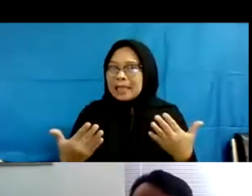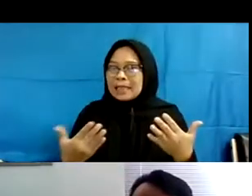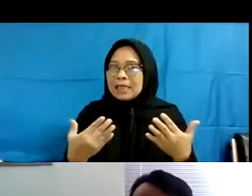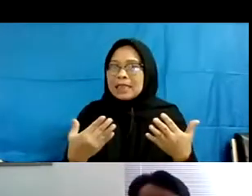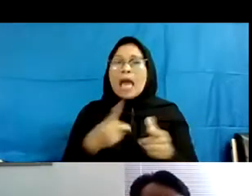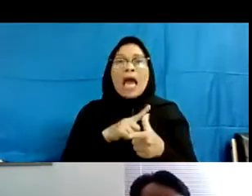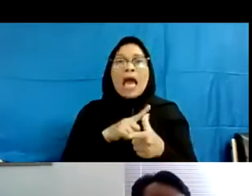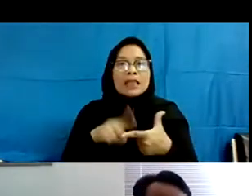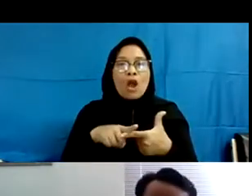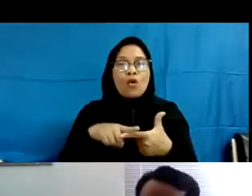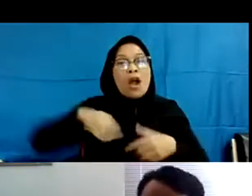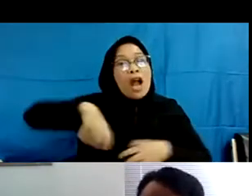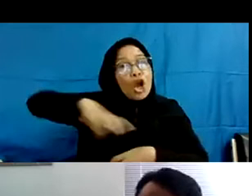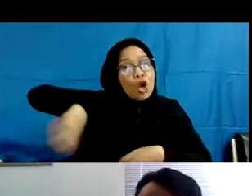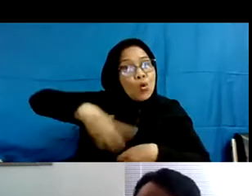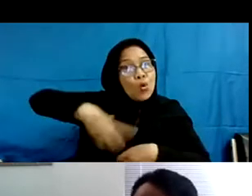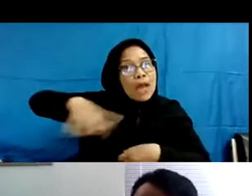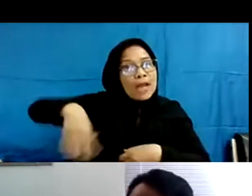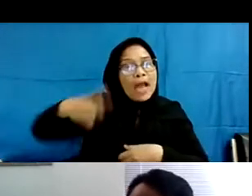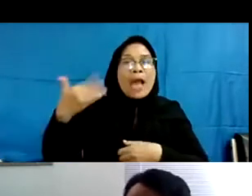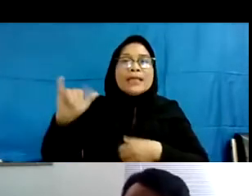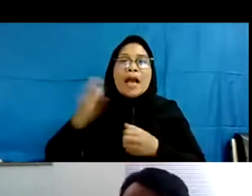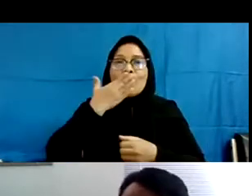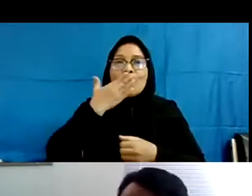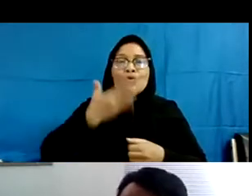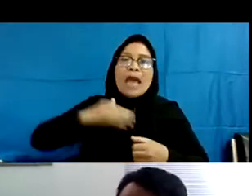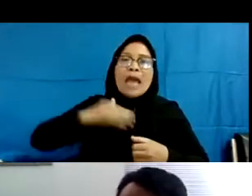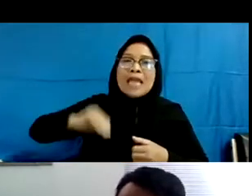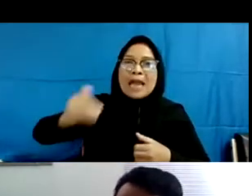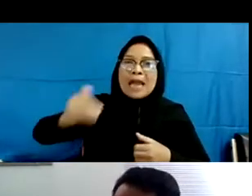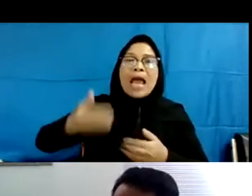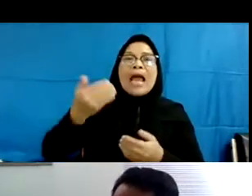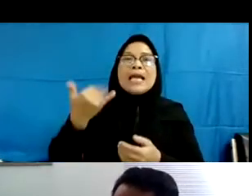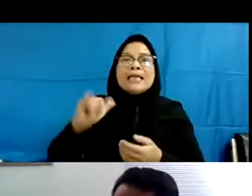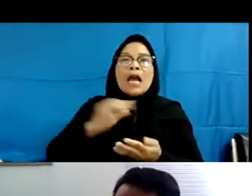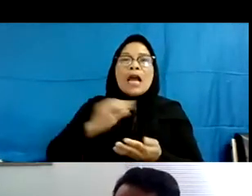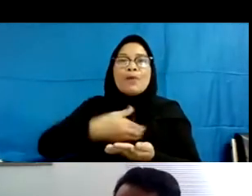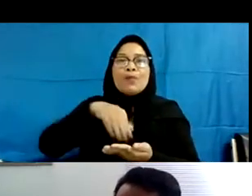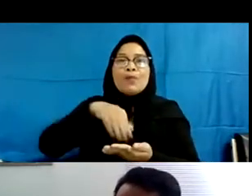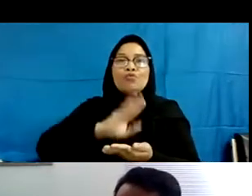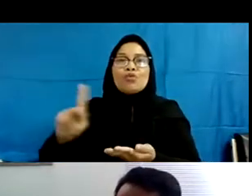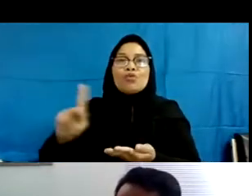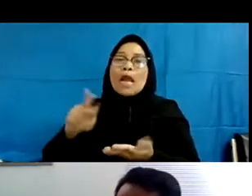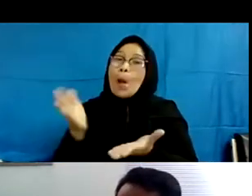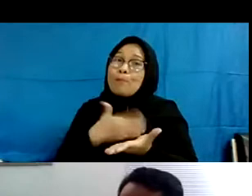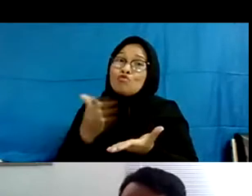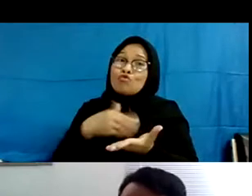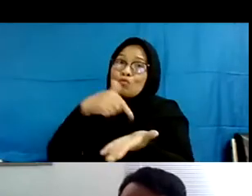mengedukasi keluarga yang memang memiliki anak yang membutuhkan literasi dalam bentuk huruf braille. Oleh karena itu,